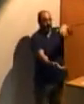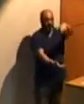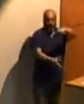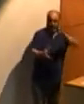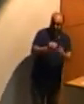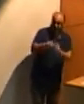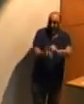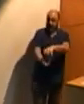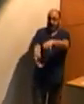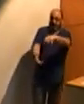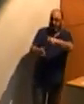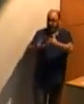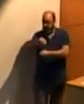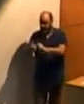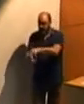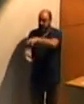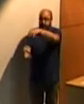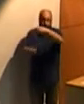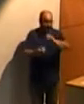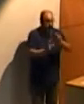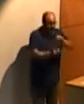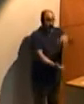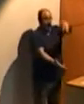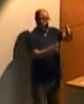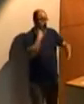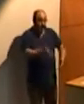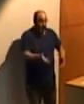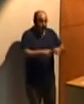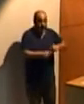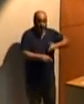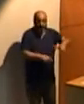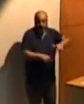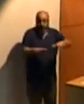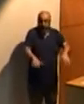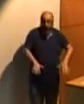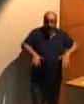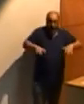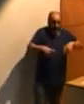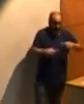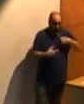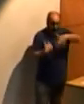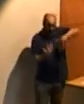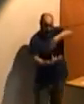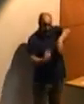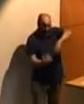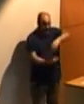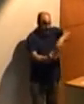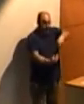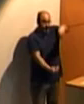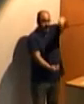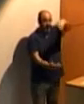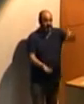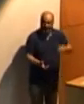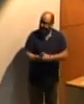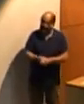l'existence et nous êtres humains nous serions aussi un processus très lent de mélange cette question on la